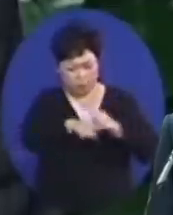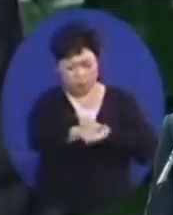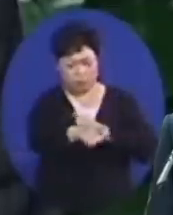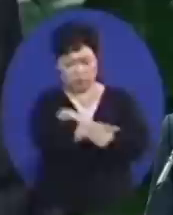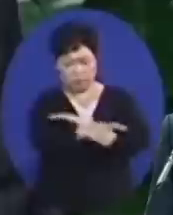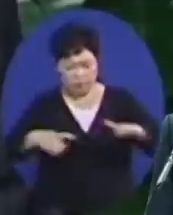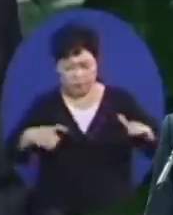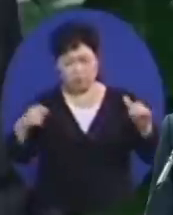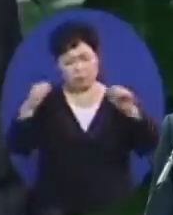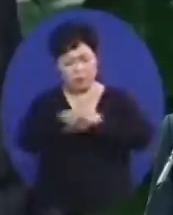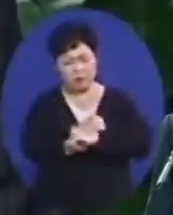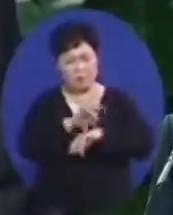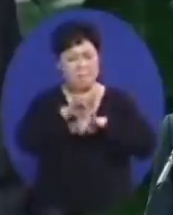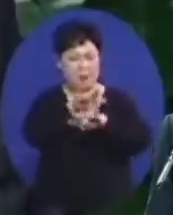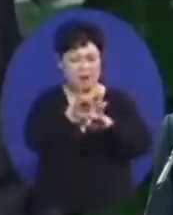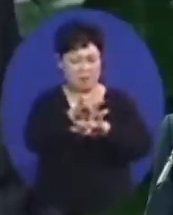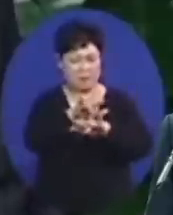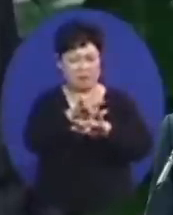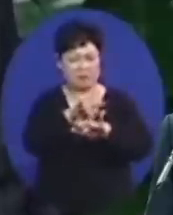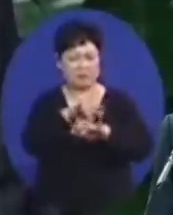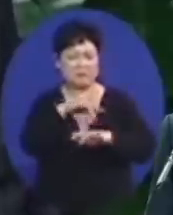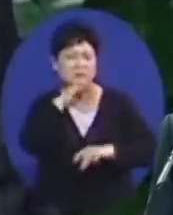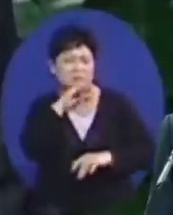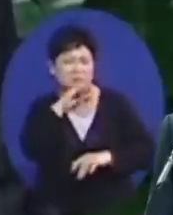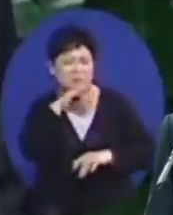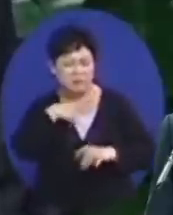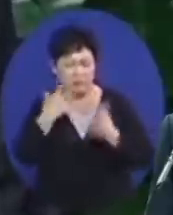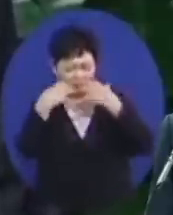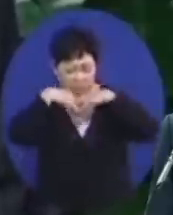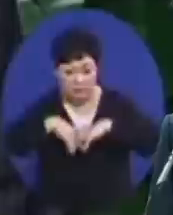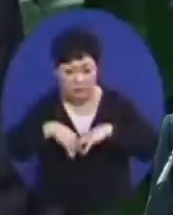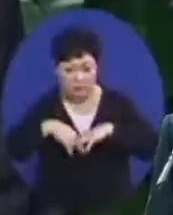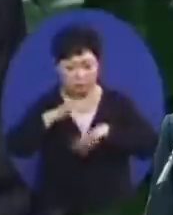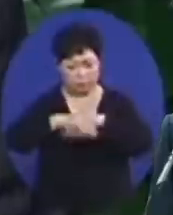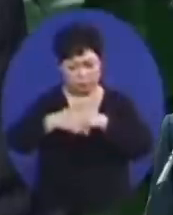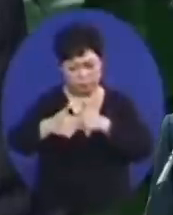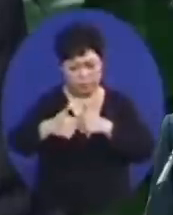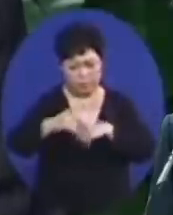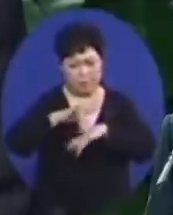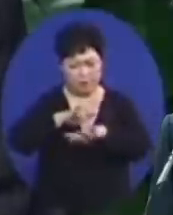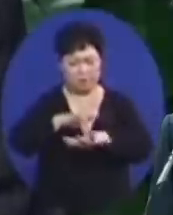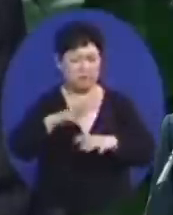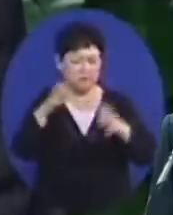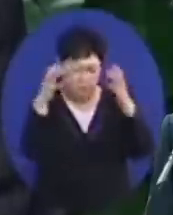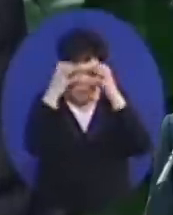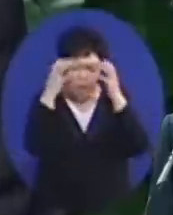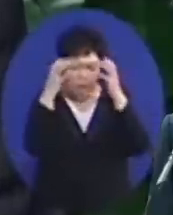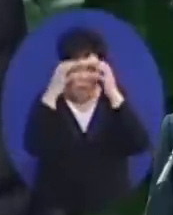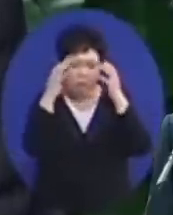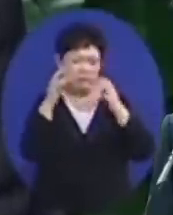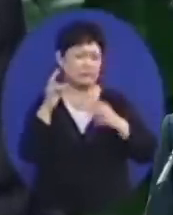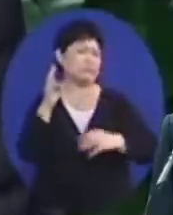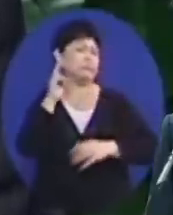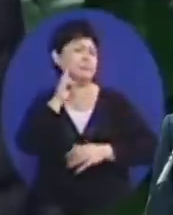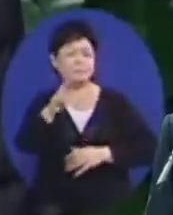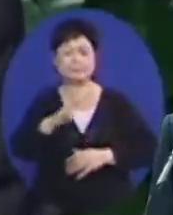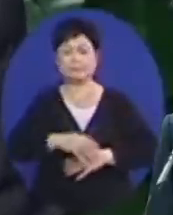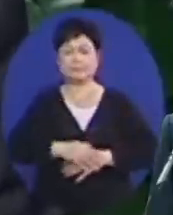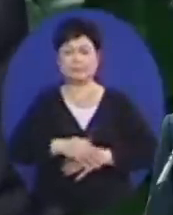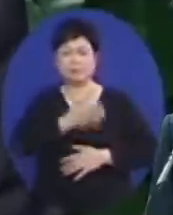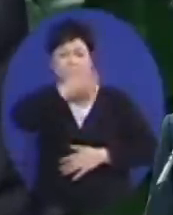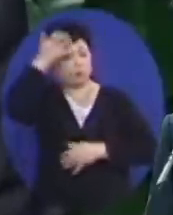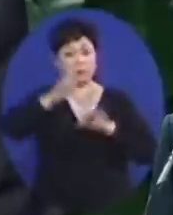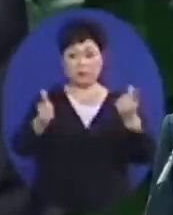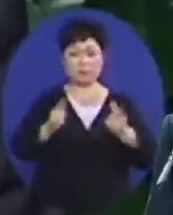마귀만 번뜩거리는 눈을 가지고 나를 삼키려고 덤벼들면 그 고통이 얼마나 크겠습니까? 꿈이